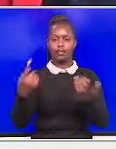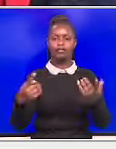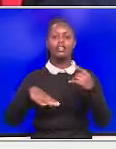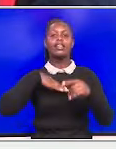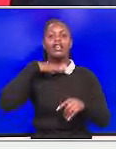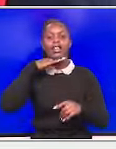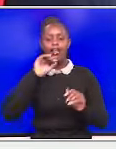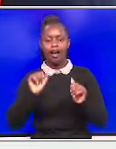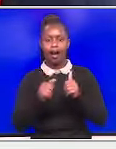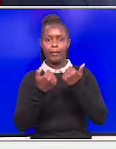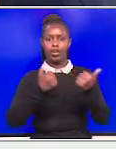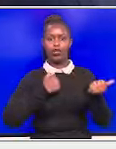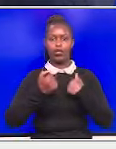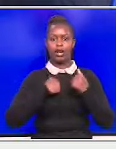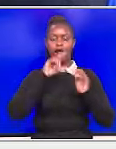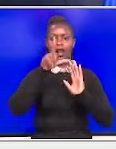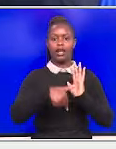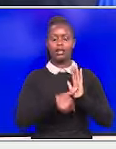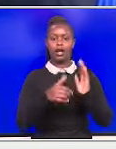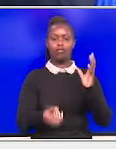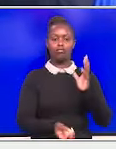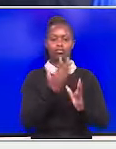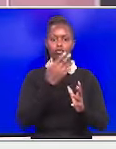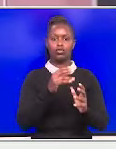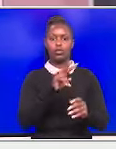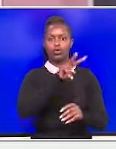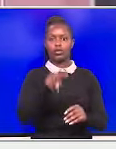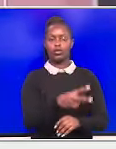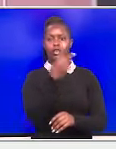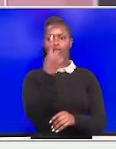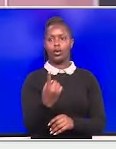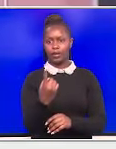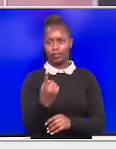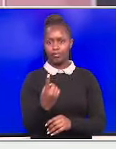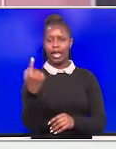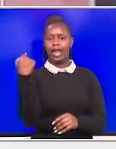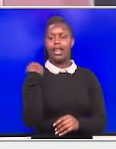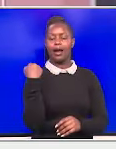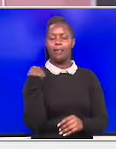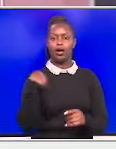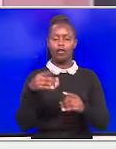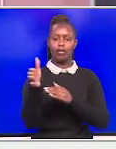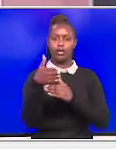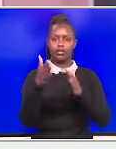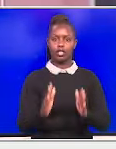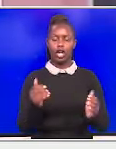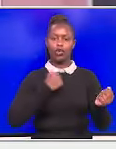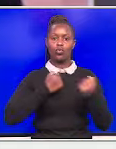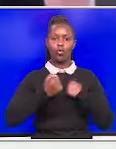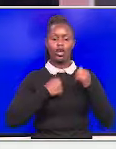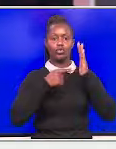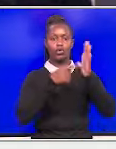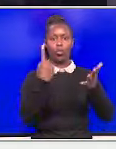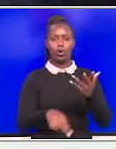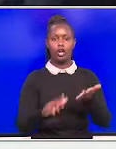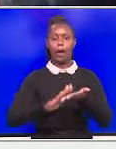Rwanda na baadaye kufunguliwa tena mwaka 2001. Takwimu za ubalozi wa Kenya nchini Rwanda zinaashiria kwamba